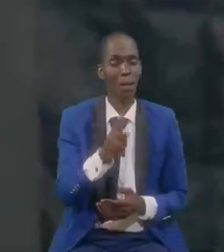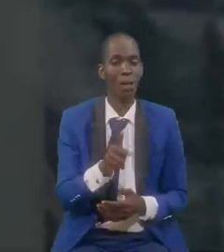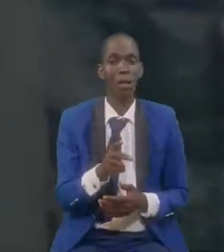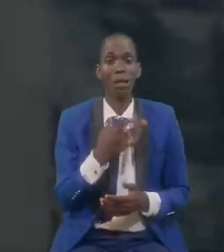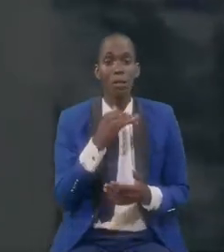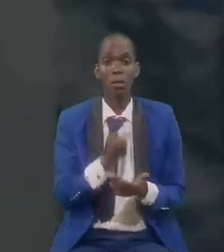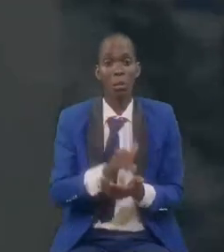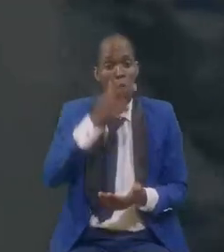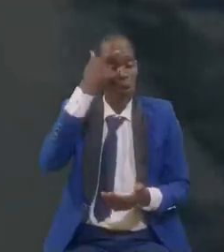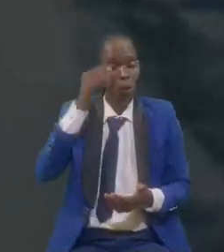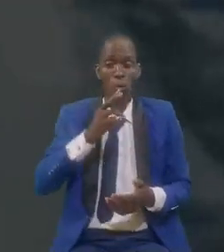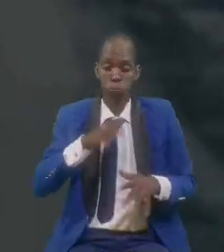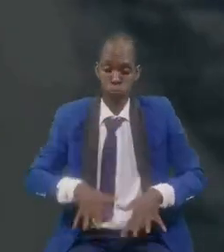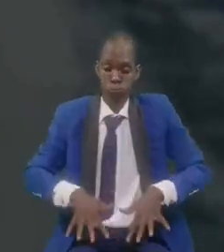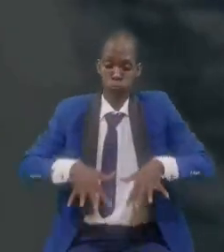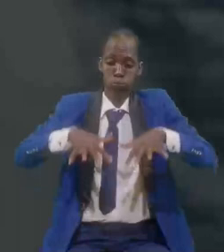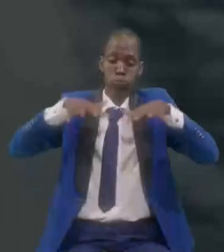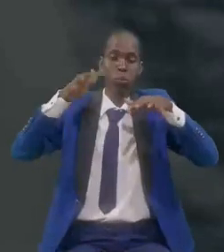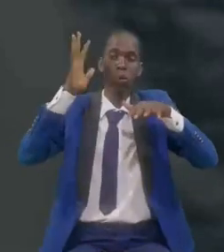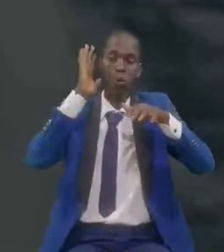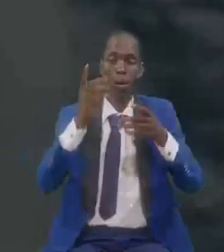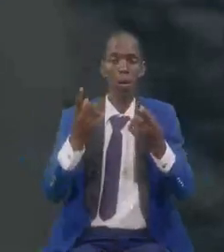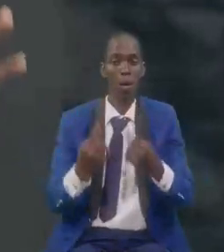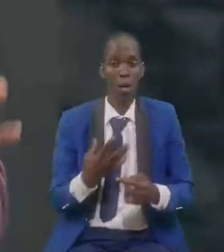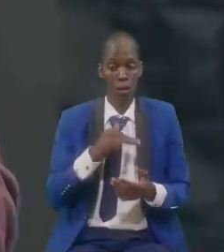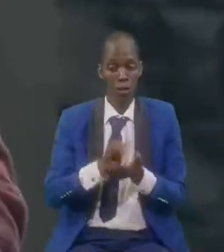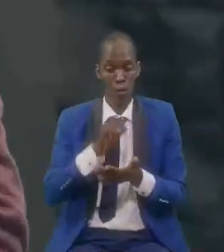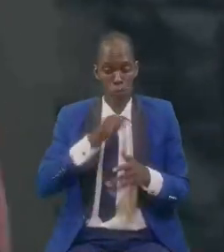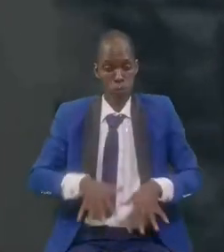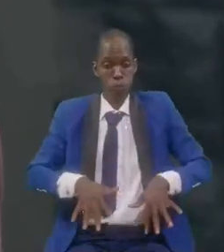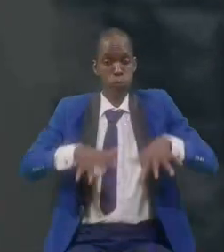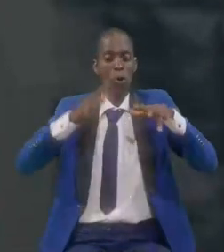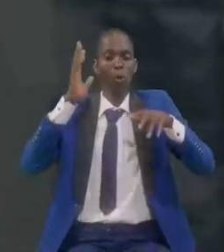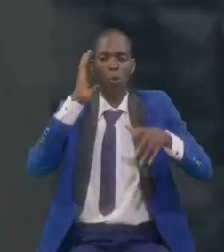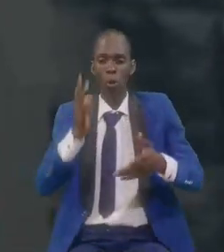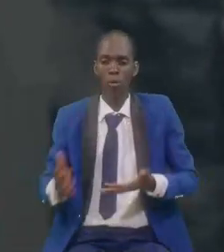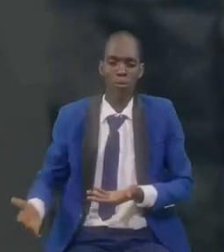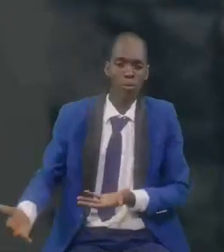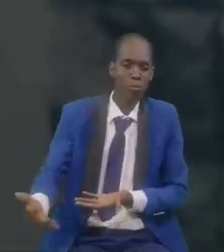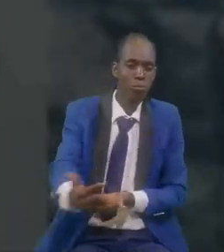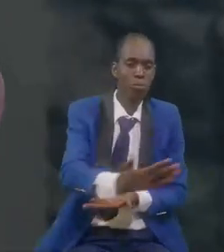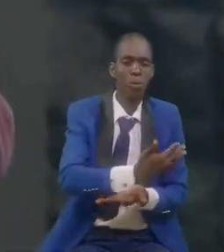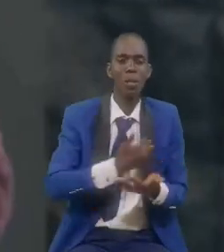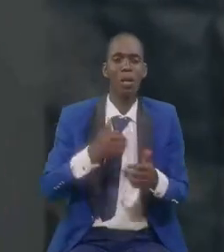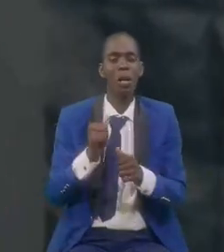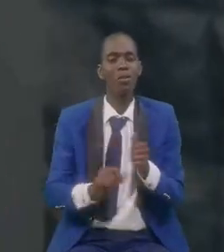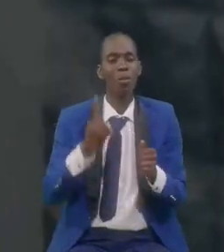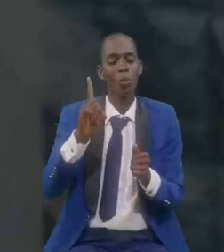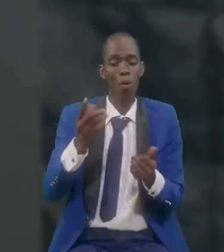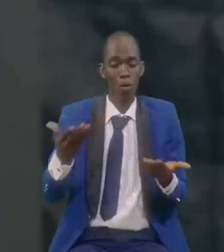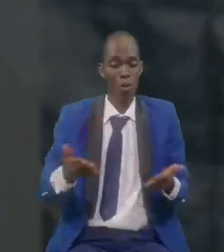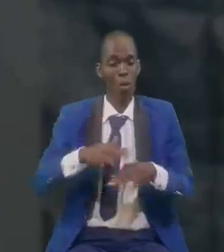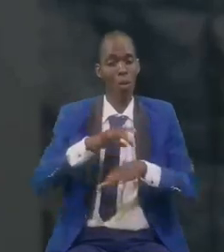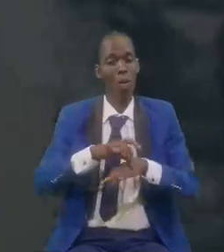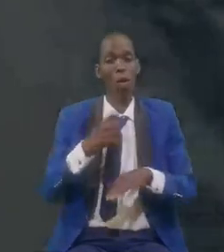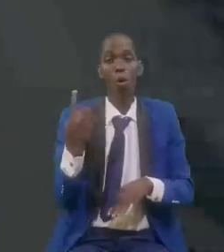qu'un déluge vient, ça va balayer tout le monde sur la terre,